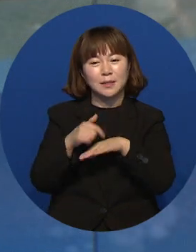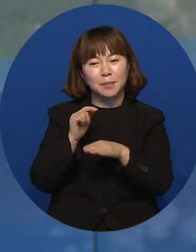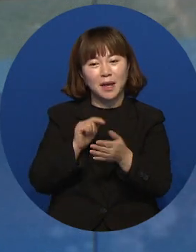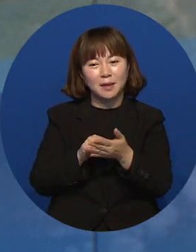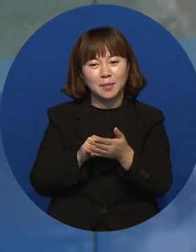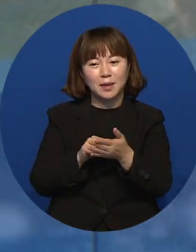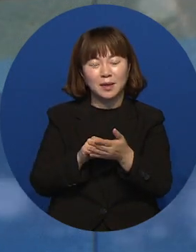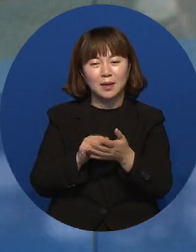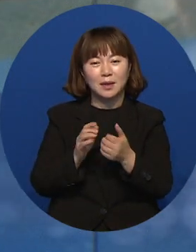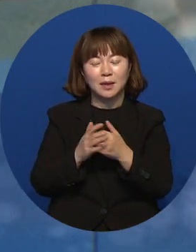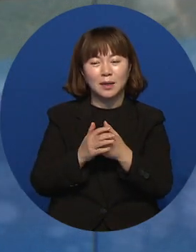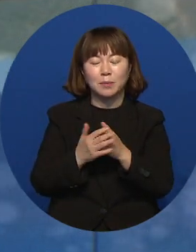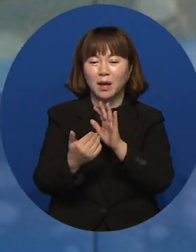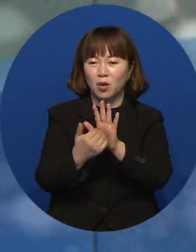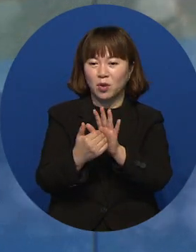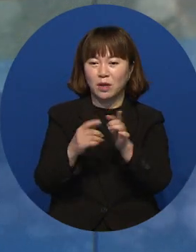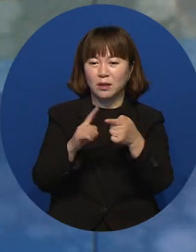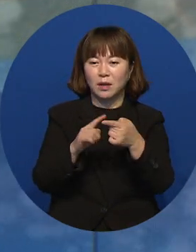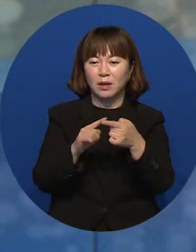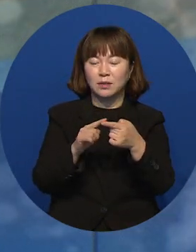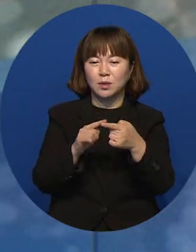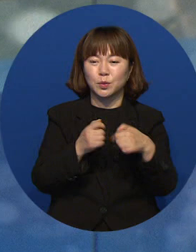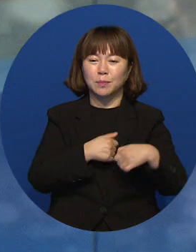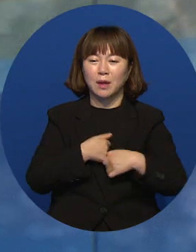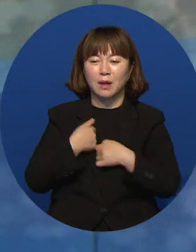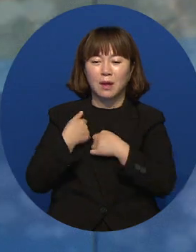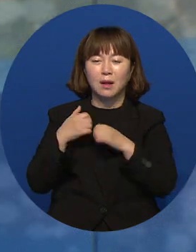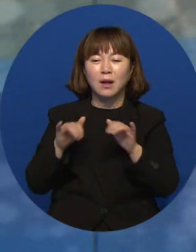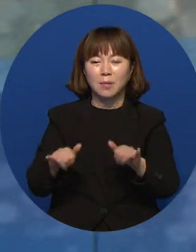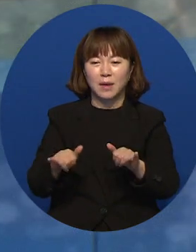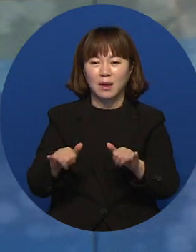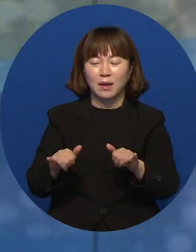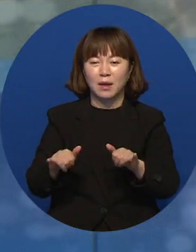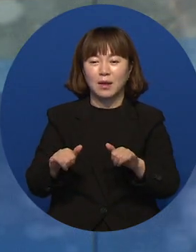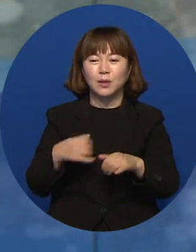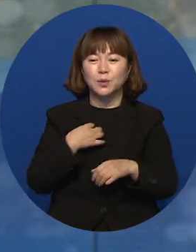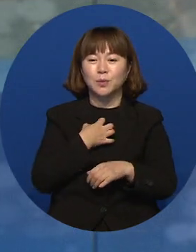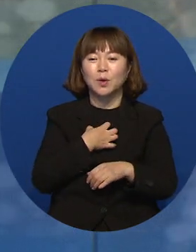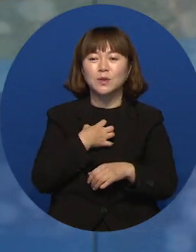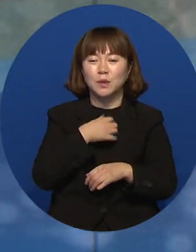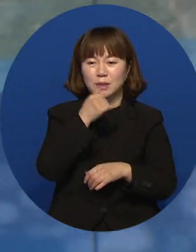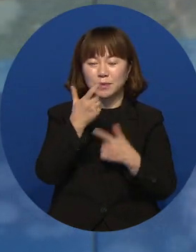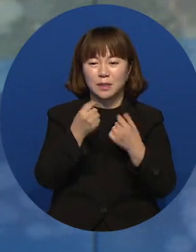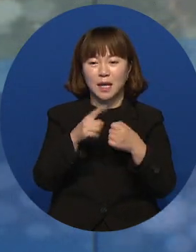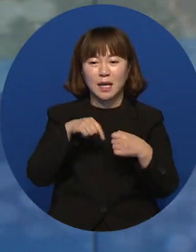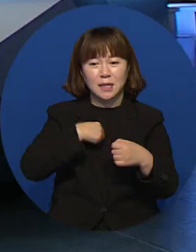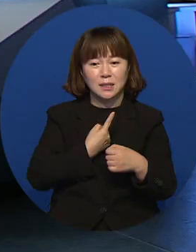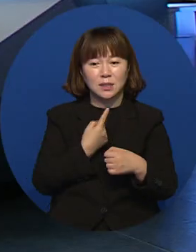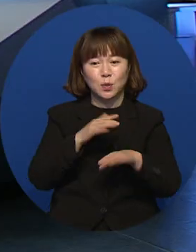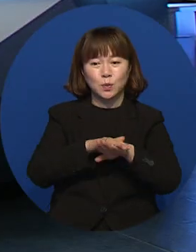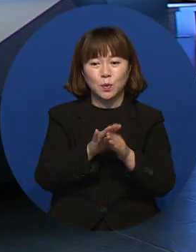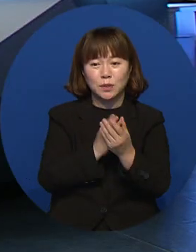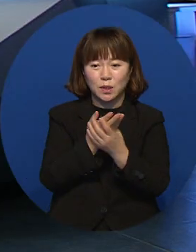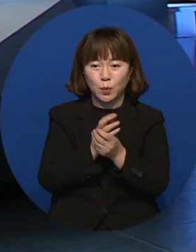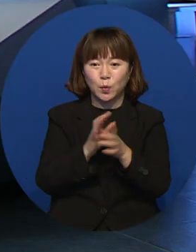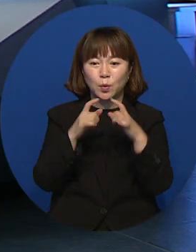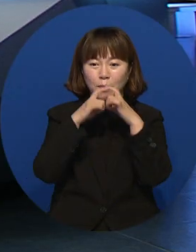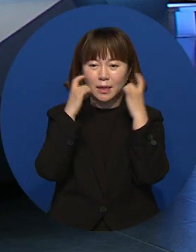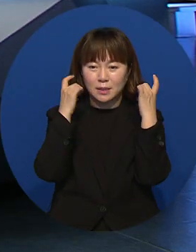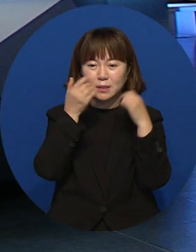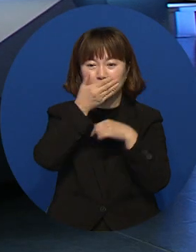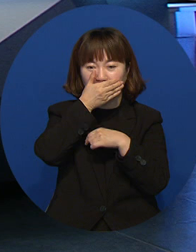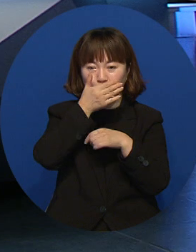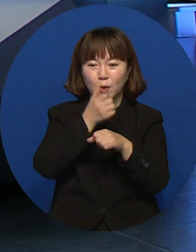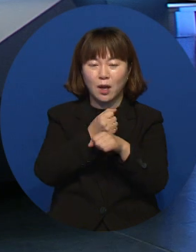느슨해 질 수도 있고 개인 방영이 완화 될까 봐 걱정인데 스스로 손쉽고 마스크 꼭 착용하고 어